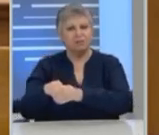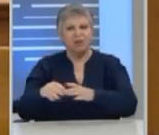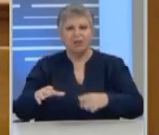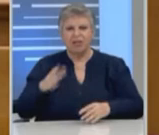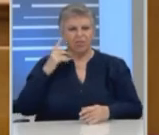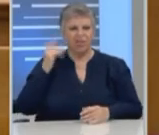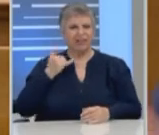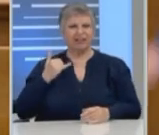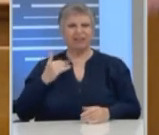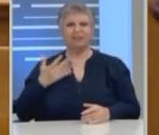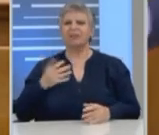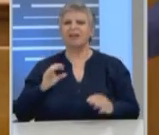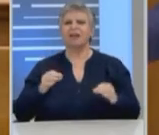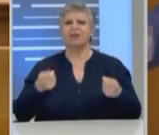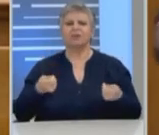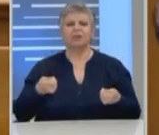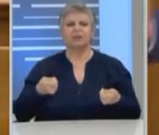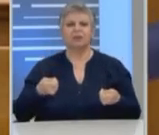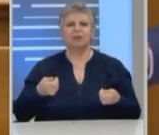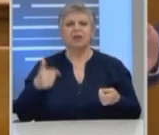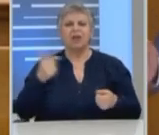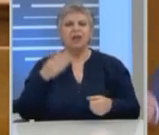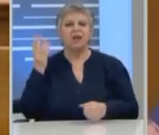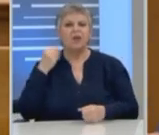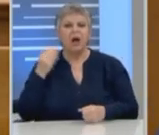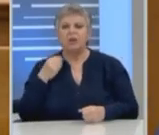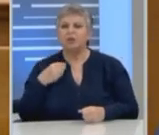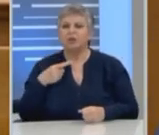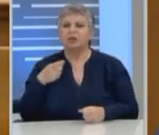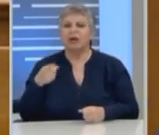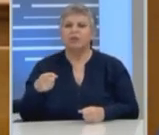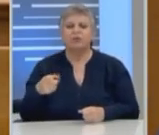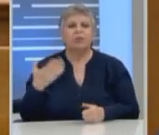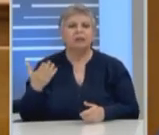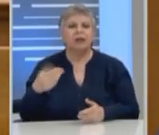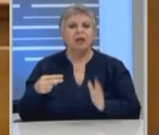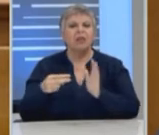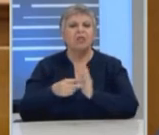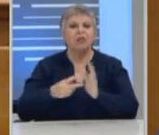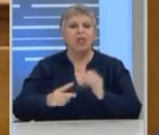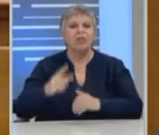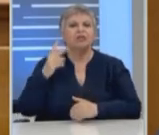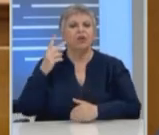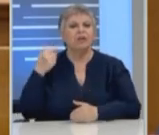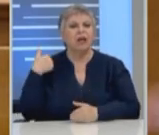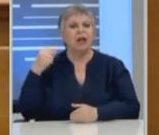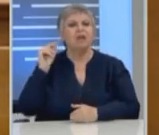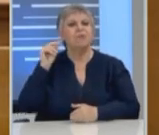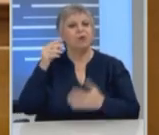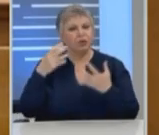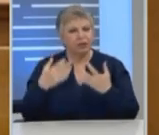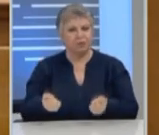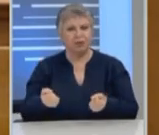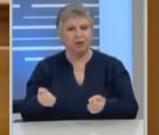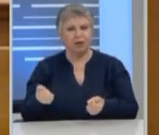μας λέτε ότι μην πανηγυρίζετε, διότι είναι κάτι το οποίο μας το είχαν υποσχεθεί από το 12. Χαιροπολί, αλλά από το 12 αυτή η υπόσχεση δεν